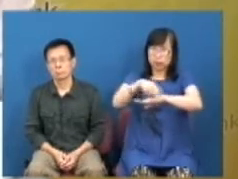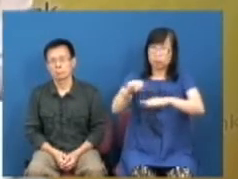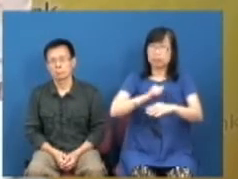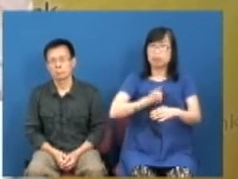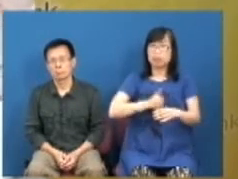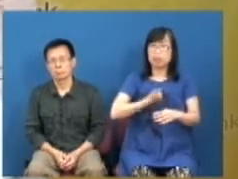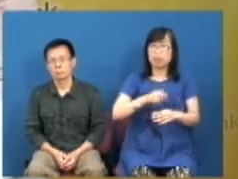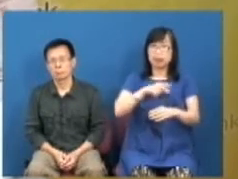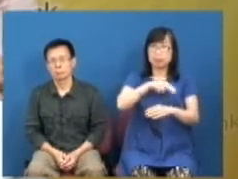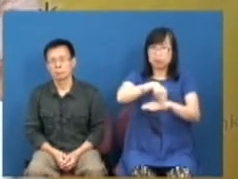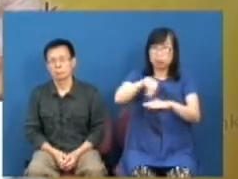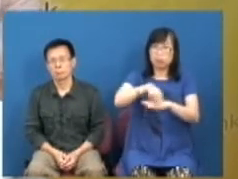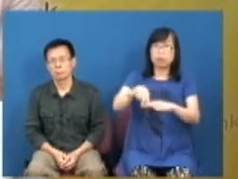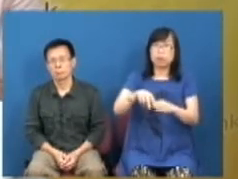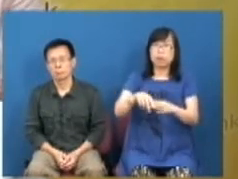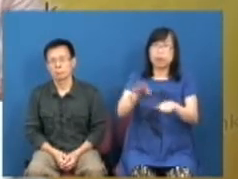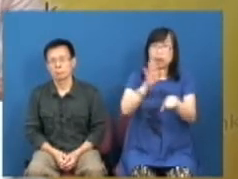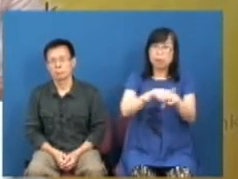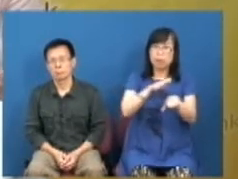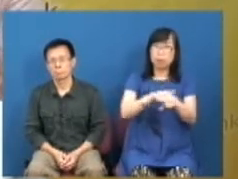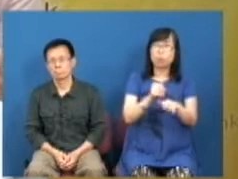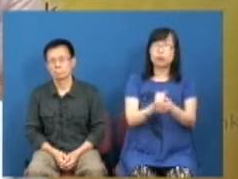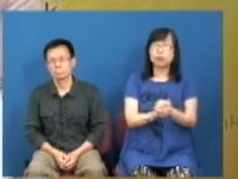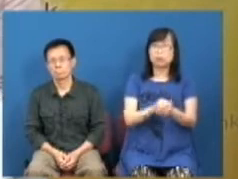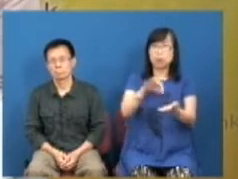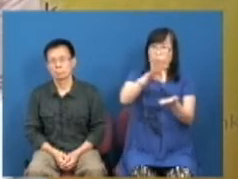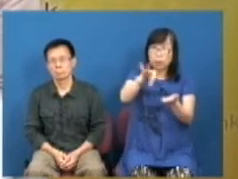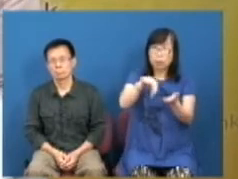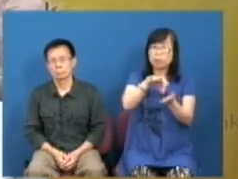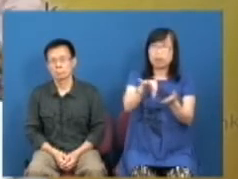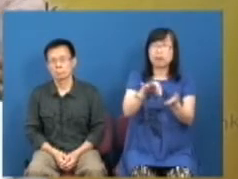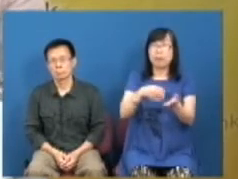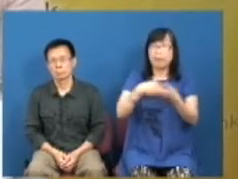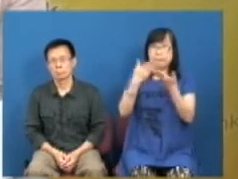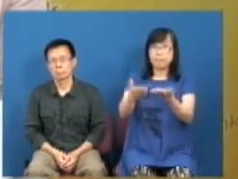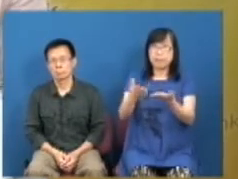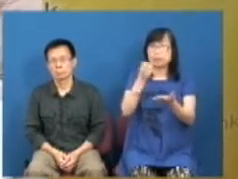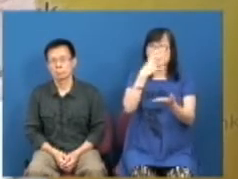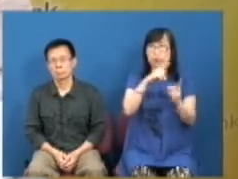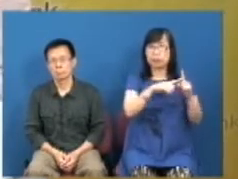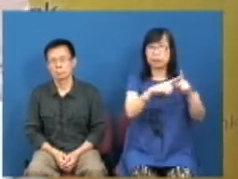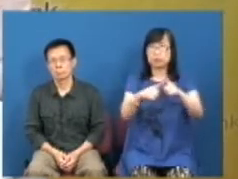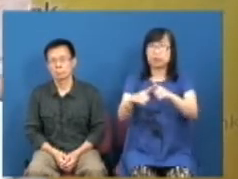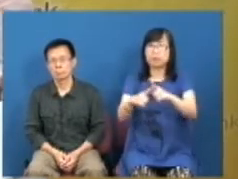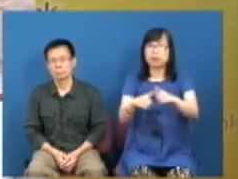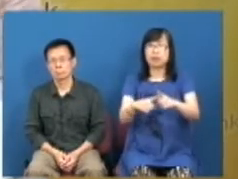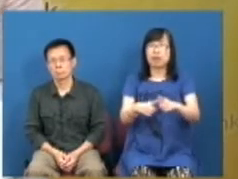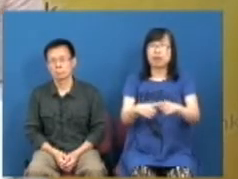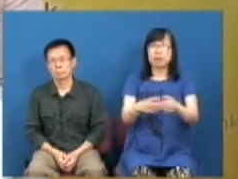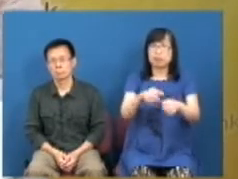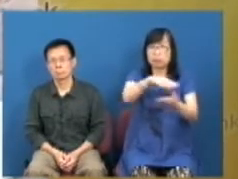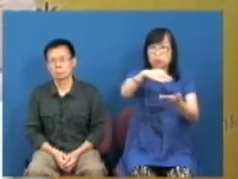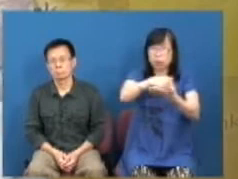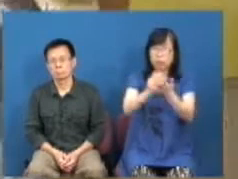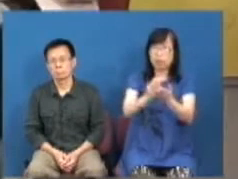佢可以喺規劃度咧預留一啲空間咧，係俾我哋啲市民係可以將一啲物品回收，